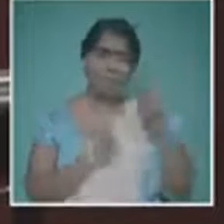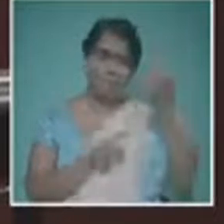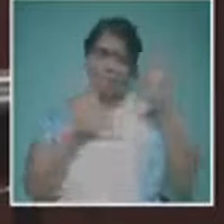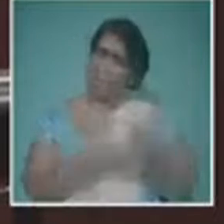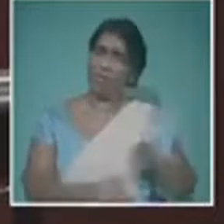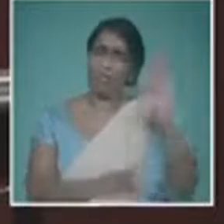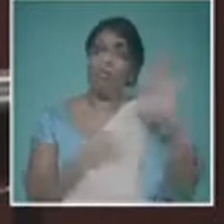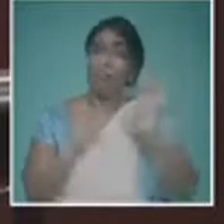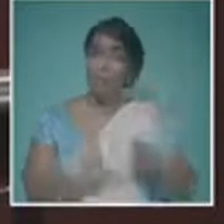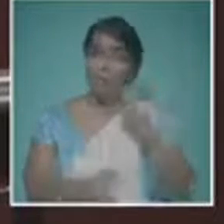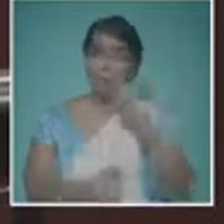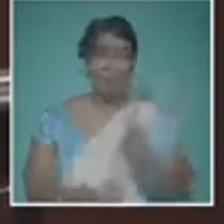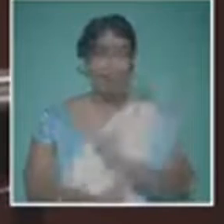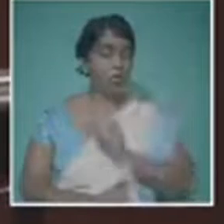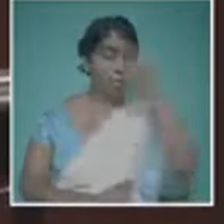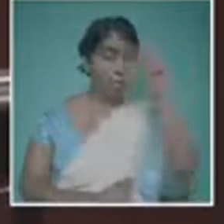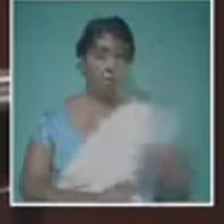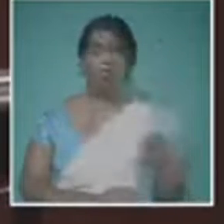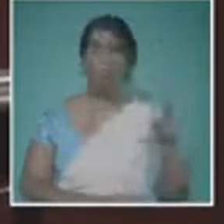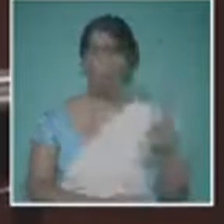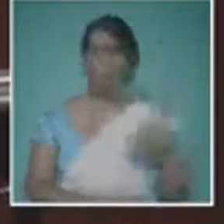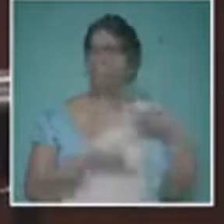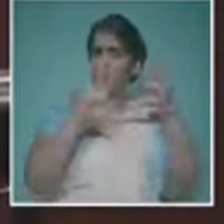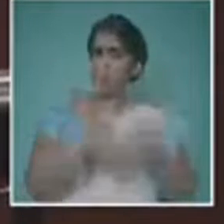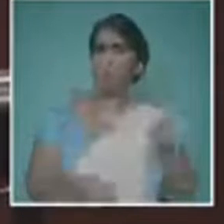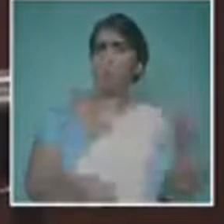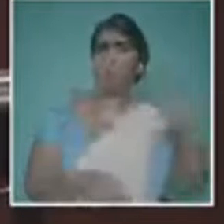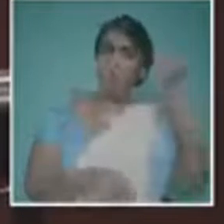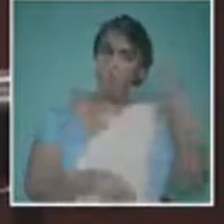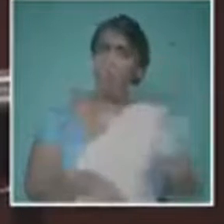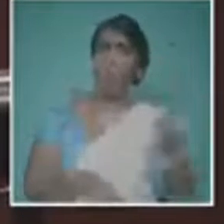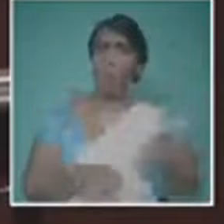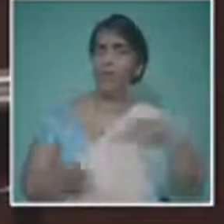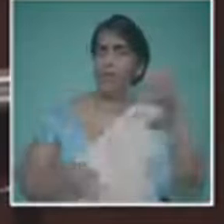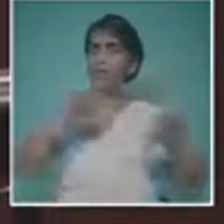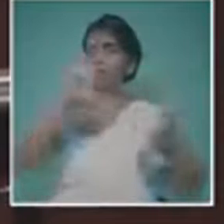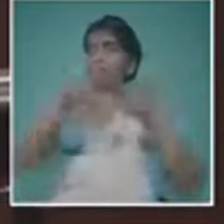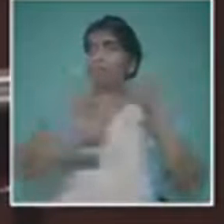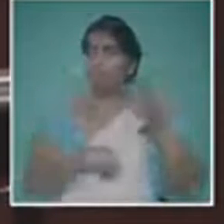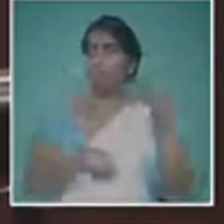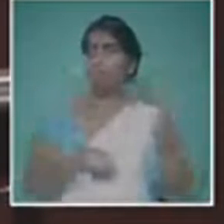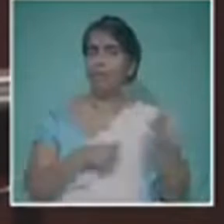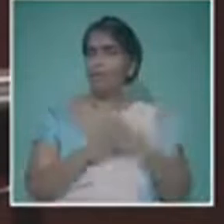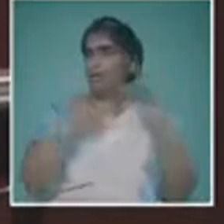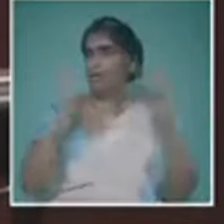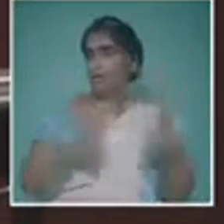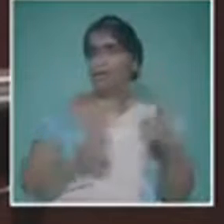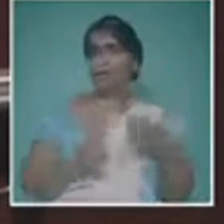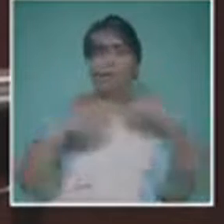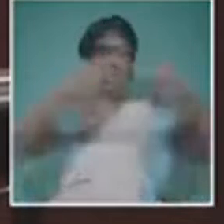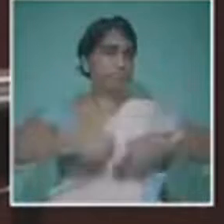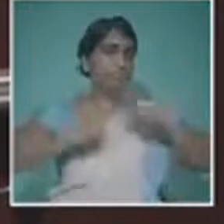நபர் அபகரித்து கனரக இயந்திரங்களை கொண்டு வந்து முழுமையாக அழித்துக்